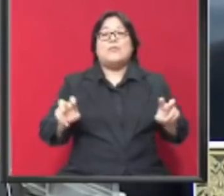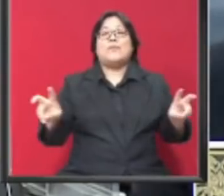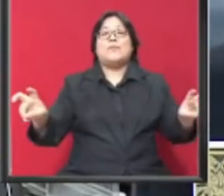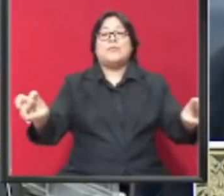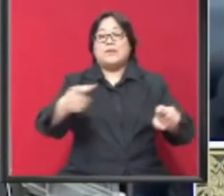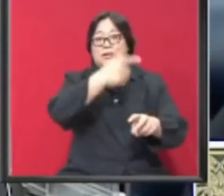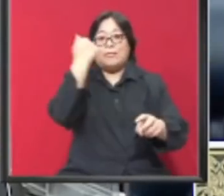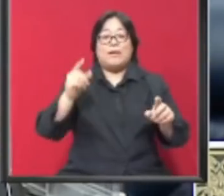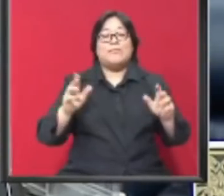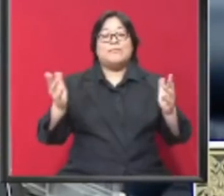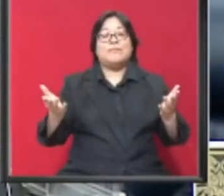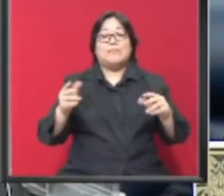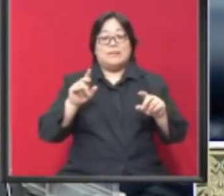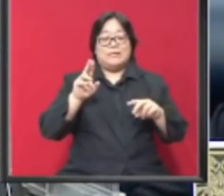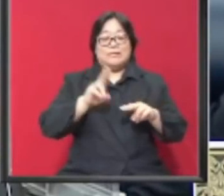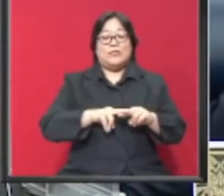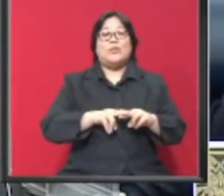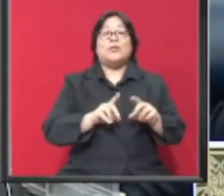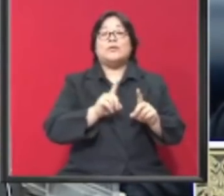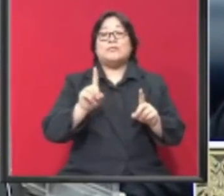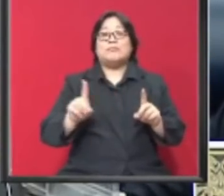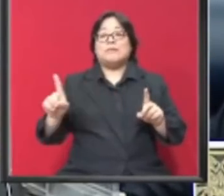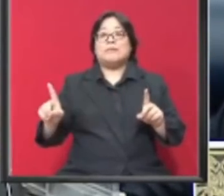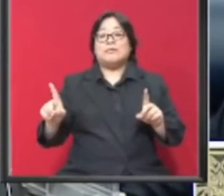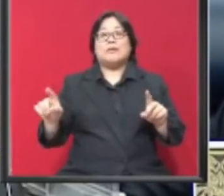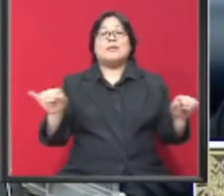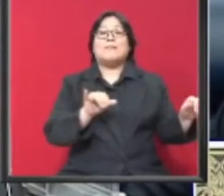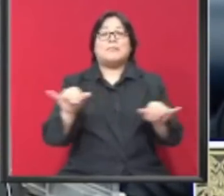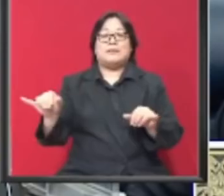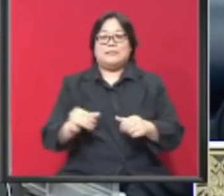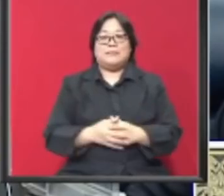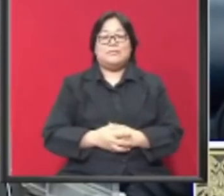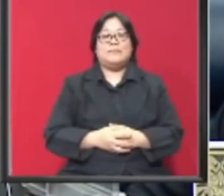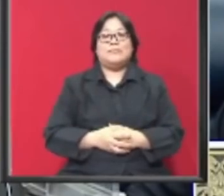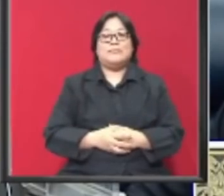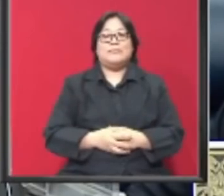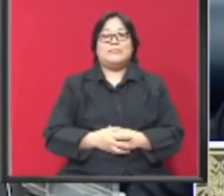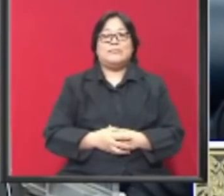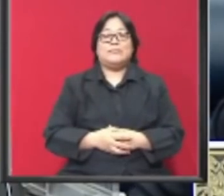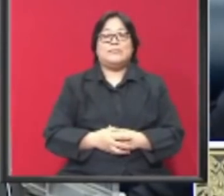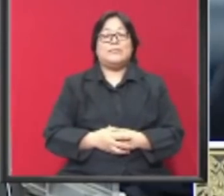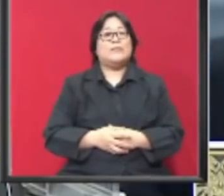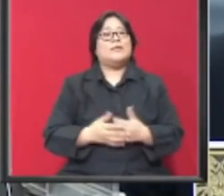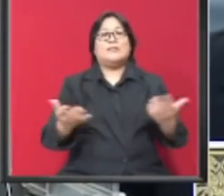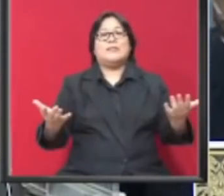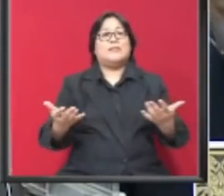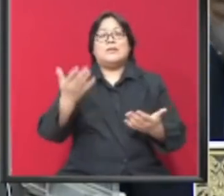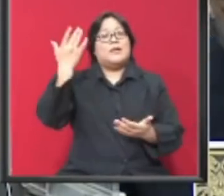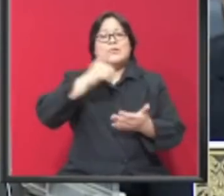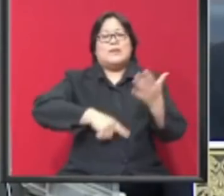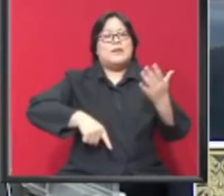karena jarak antara mereka adalah sama apa